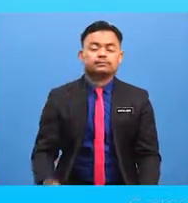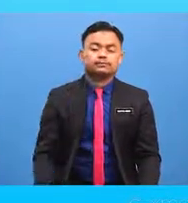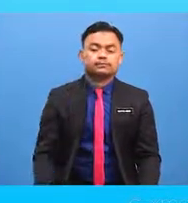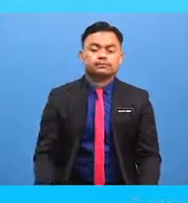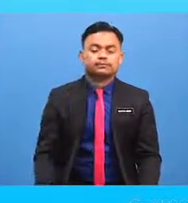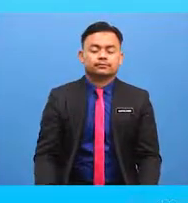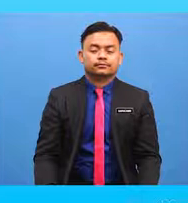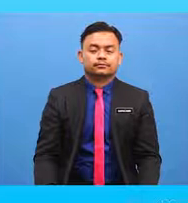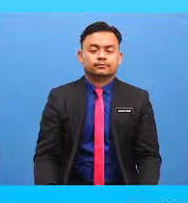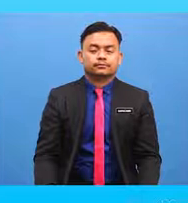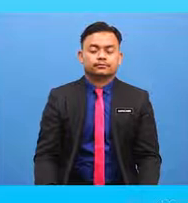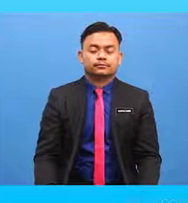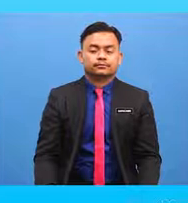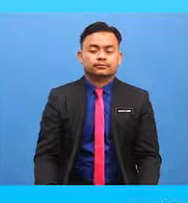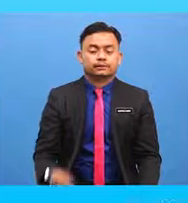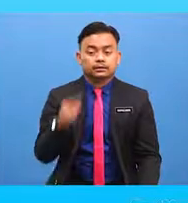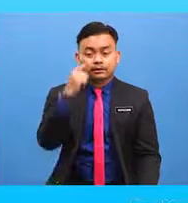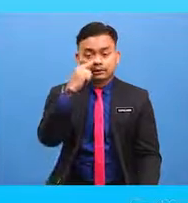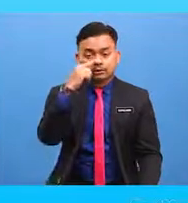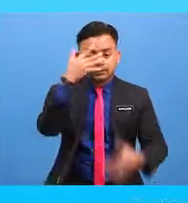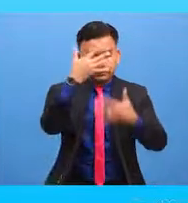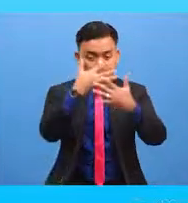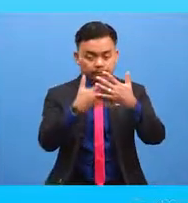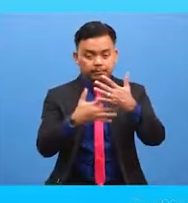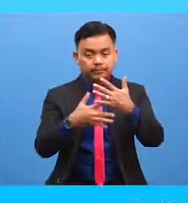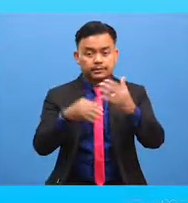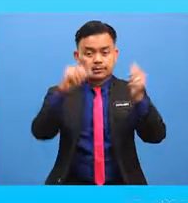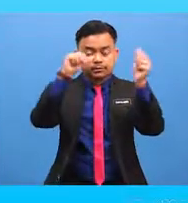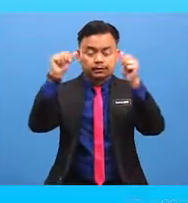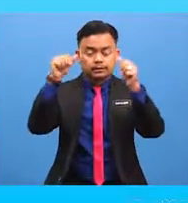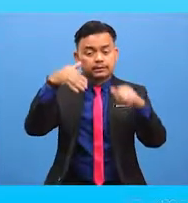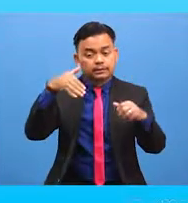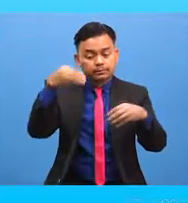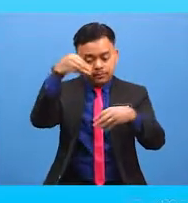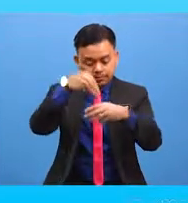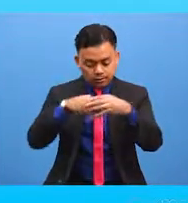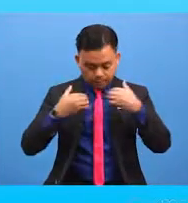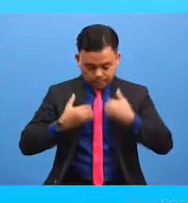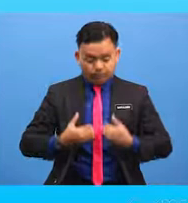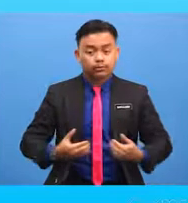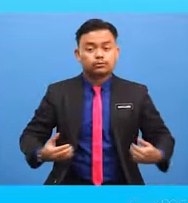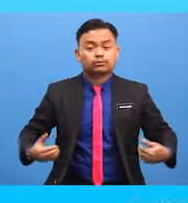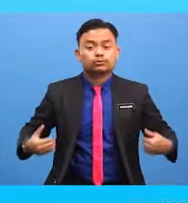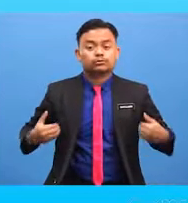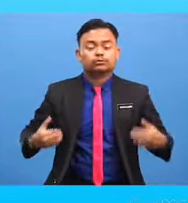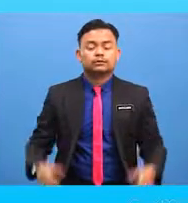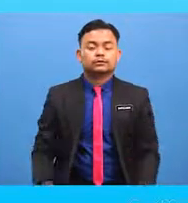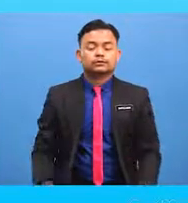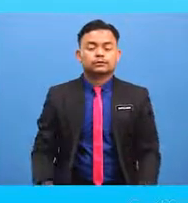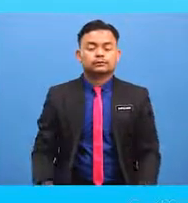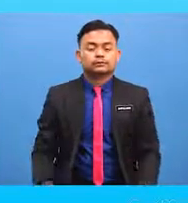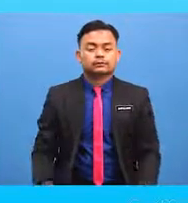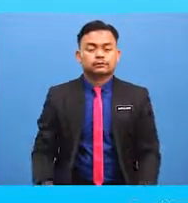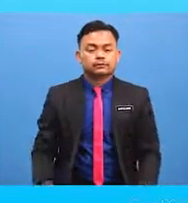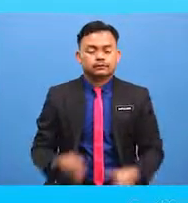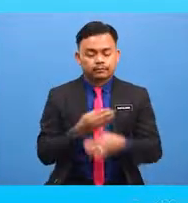ini, ia menapis udara sebelum masuk ke dalam paru-paru. Bahagian dalamnya sentiasa